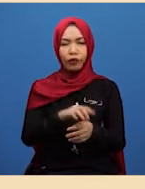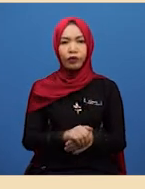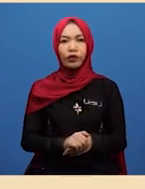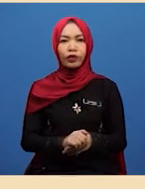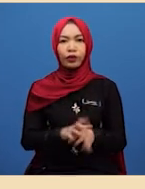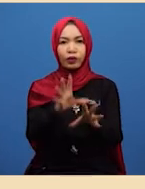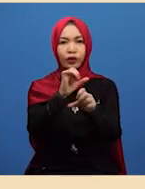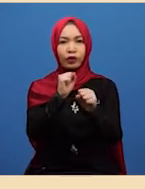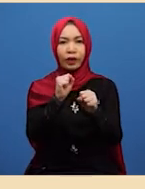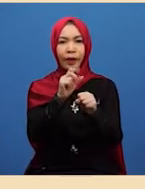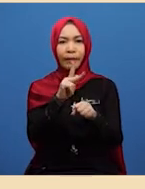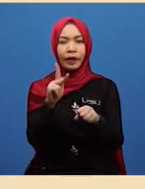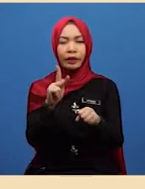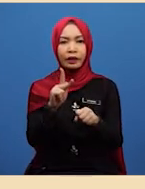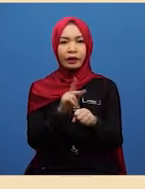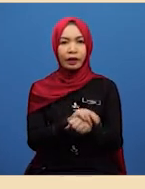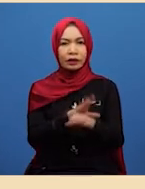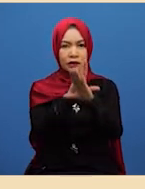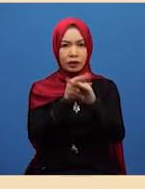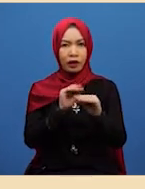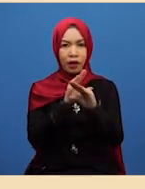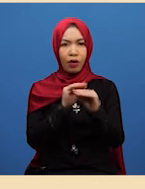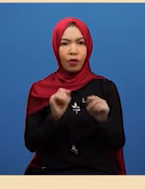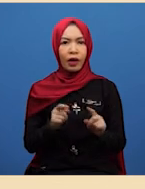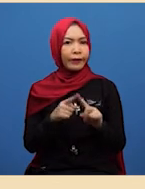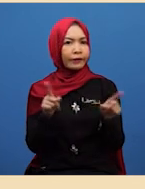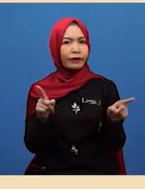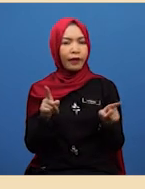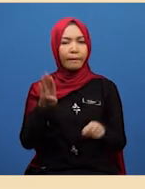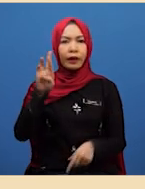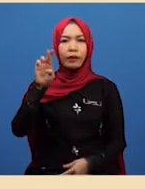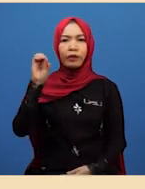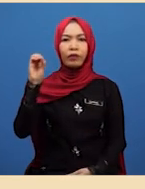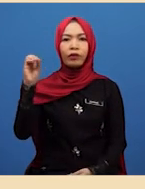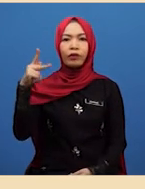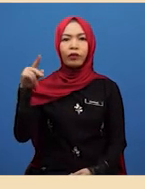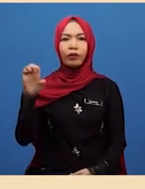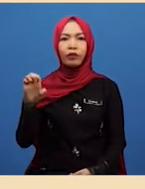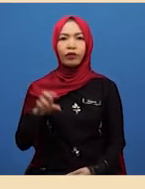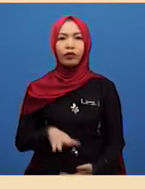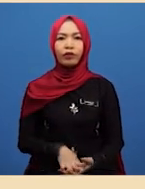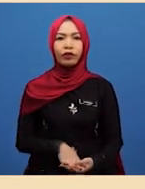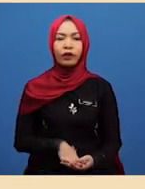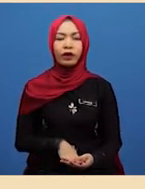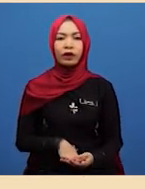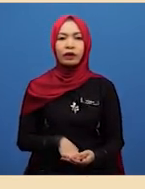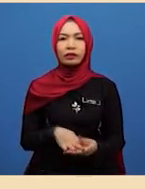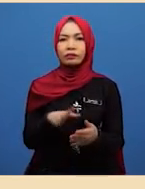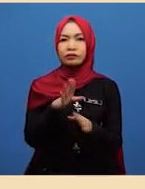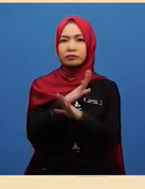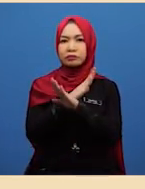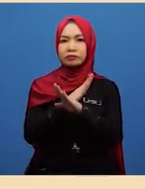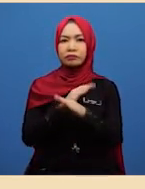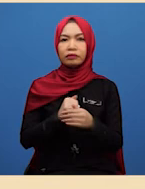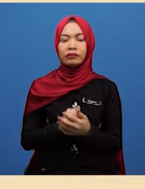orang Iban sebagai tindakan yang sah dan mendapat sokongan British. Seterusnya,